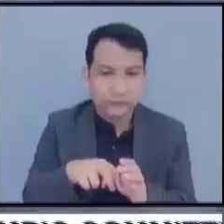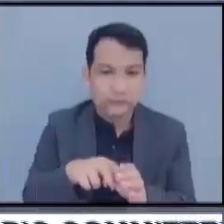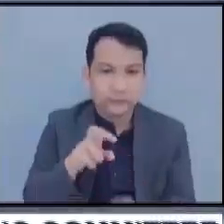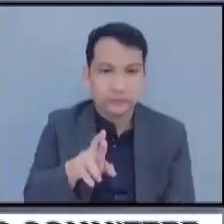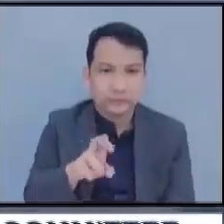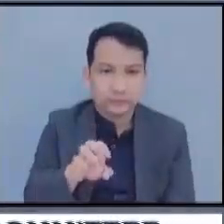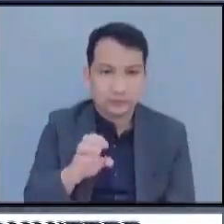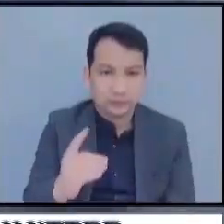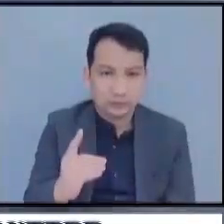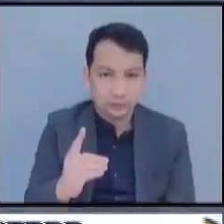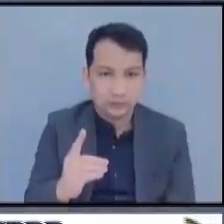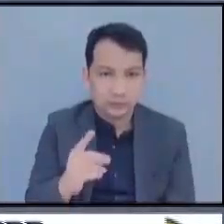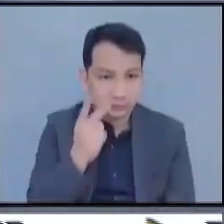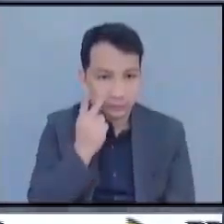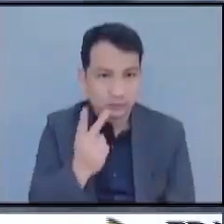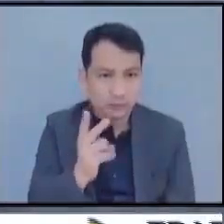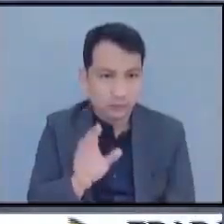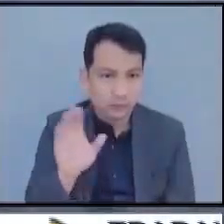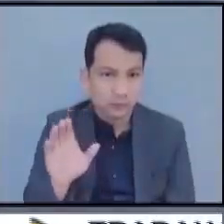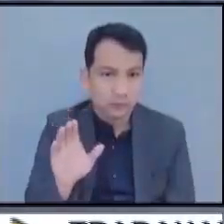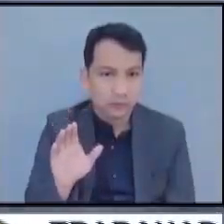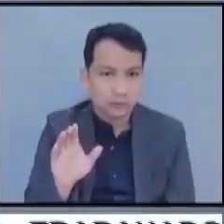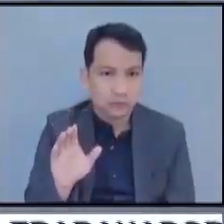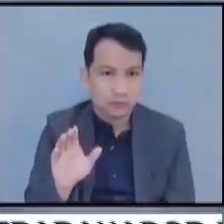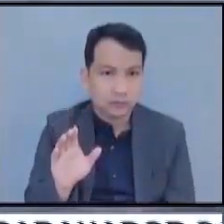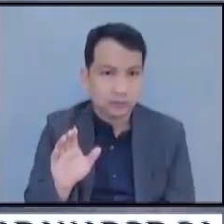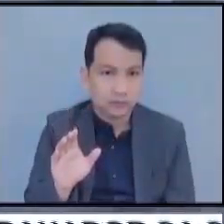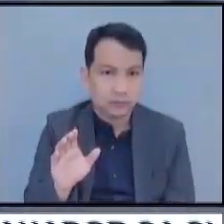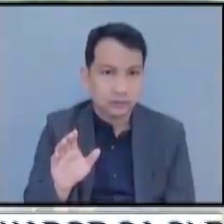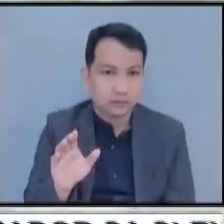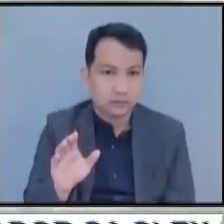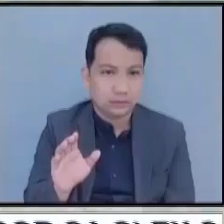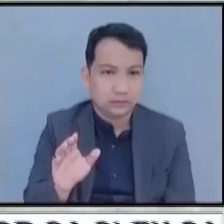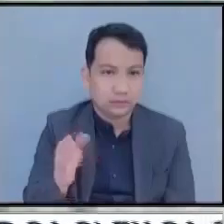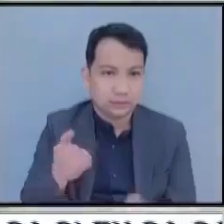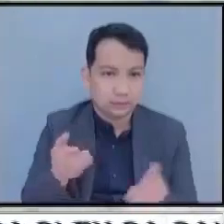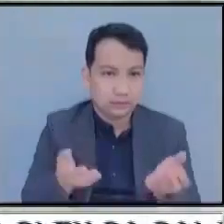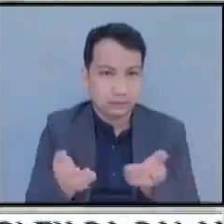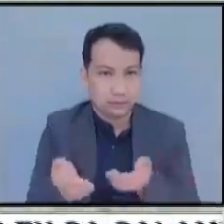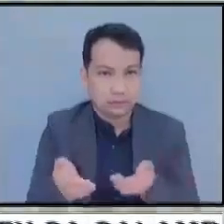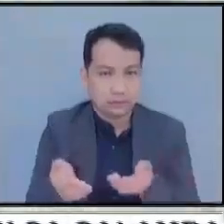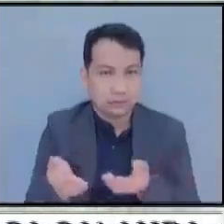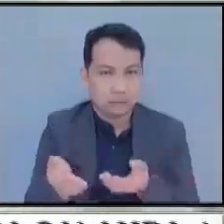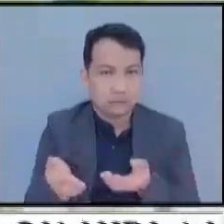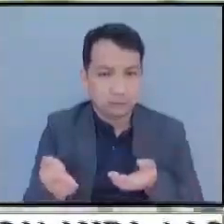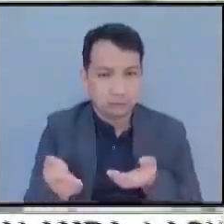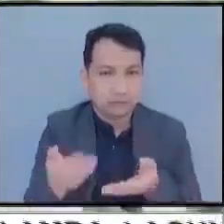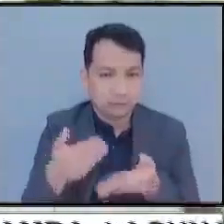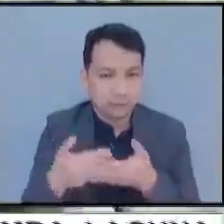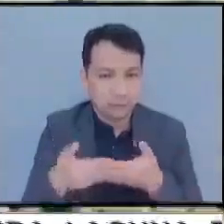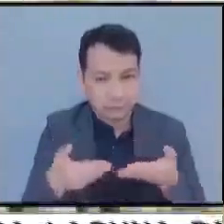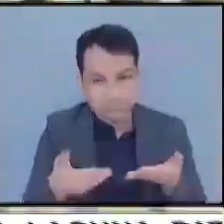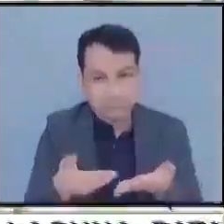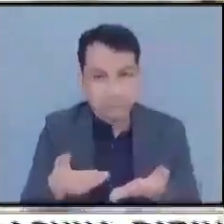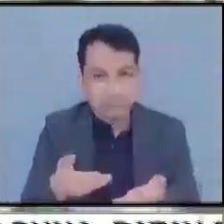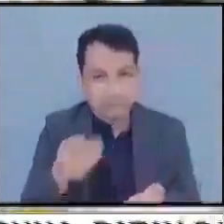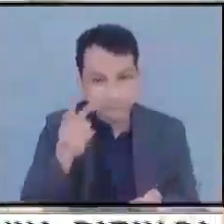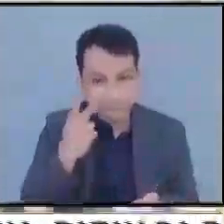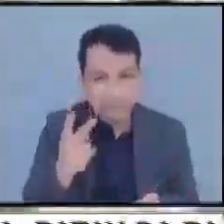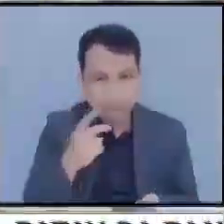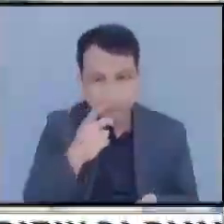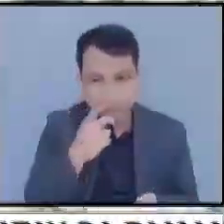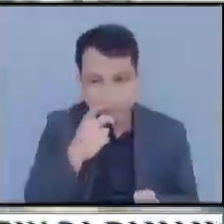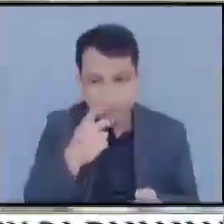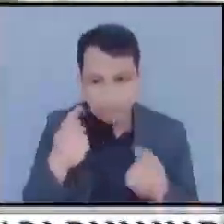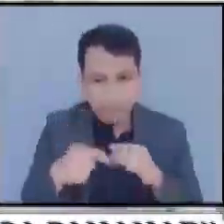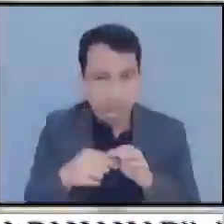ito, makikita ang paghabol ng CCG sa kanila. Sa kabila nito, nagawa pa rin nilang makalapit at makita ang kasalukuyang estado ng mga